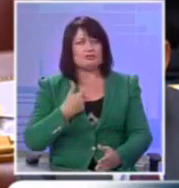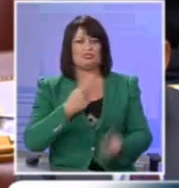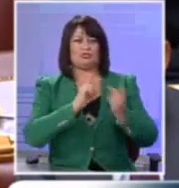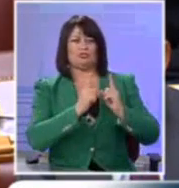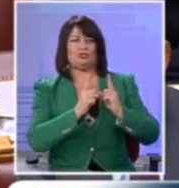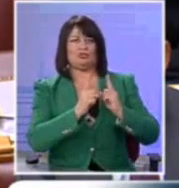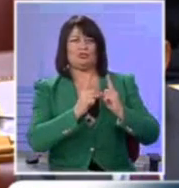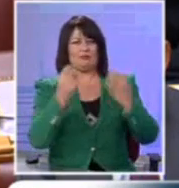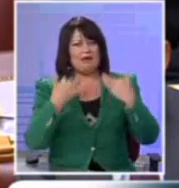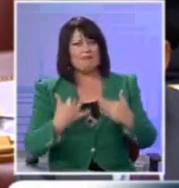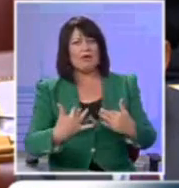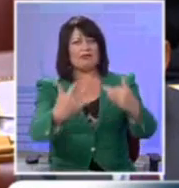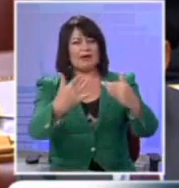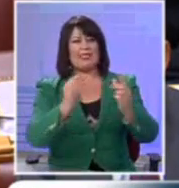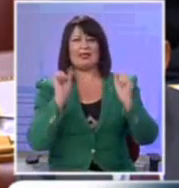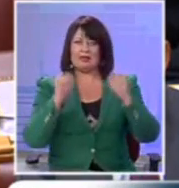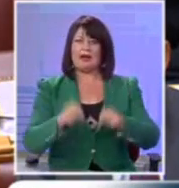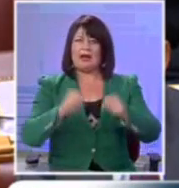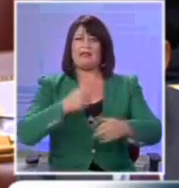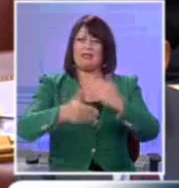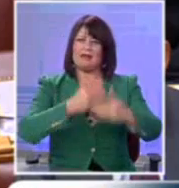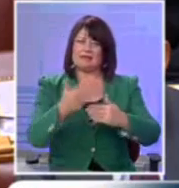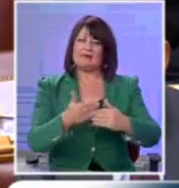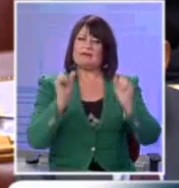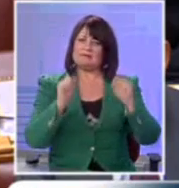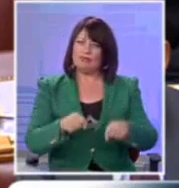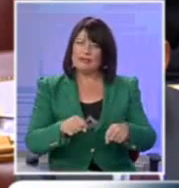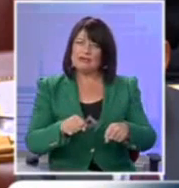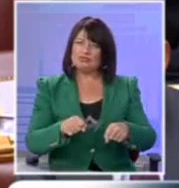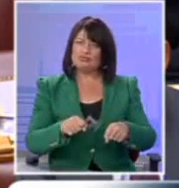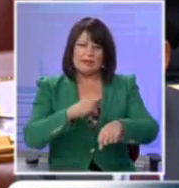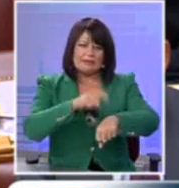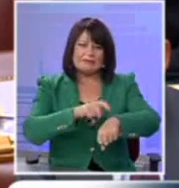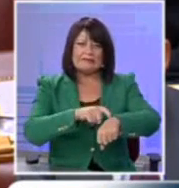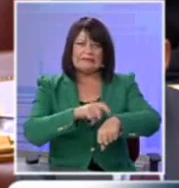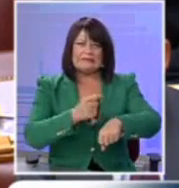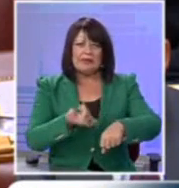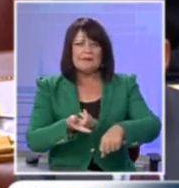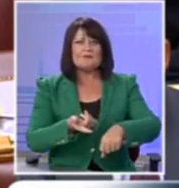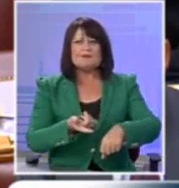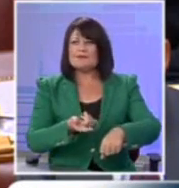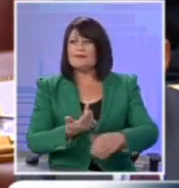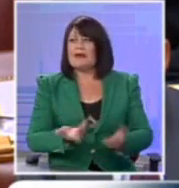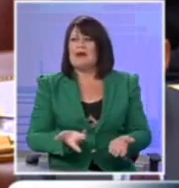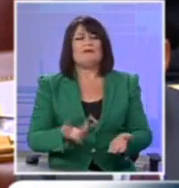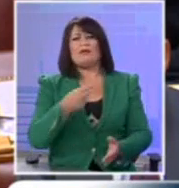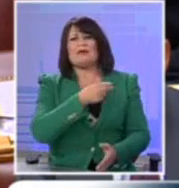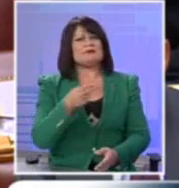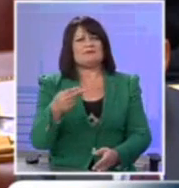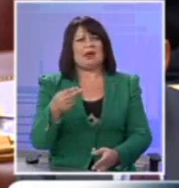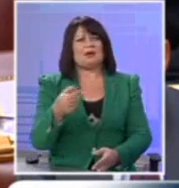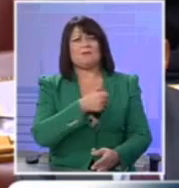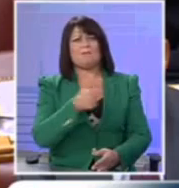με το σώμα, θα συμφωνήσουμε τη διαδικασία για να βρούμε μια άκρη ανθρώπινα ως προς τους χρόνους, αλλά δεν σημαίνει ότι μόνο